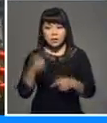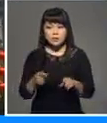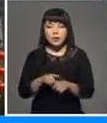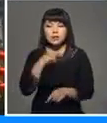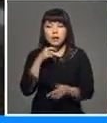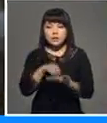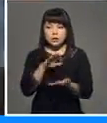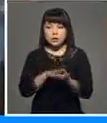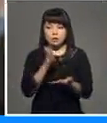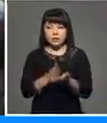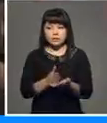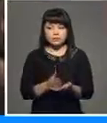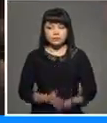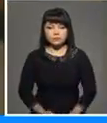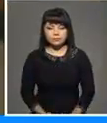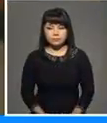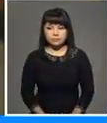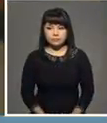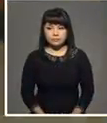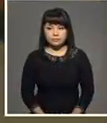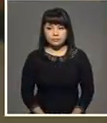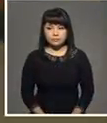зор әсері тиіп отыр.